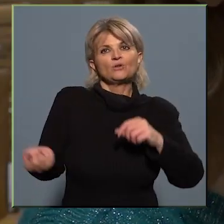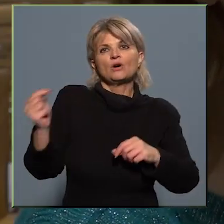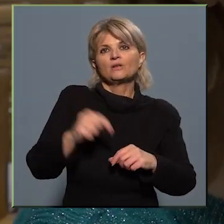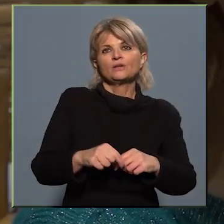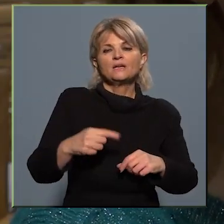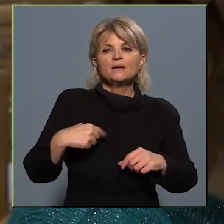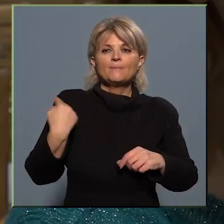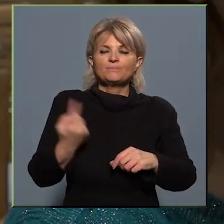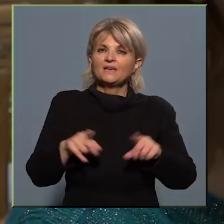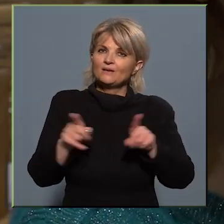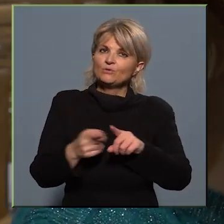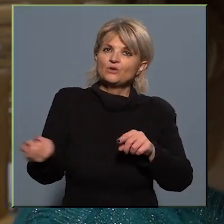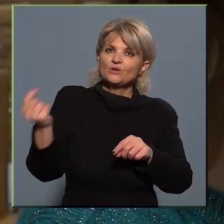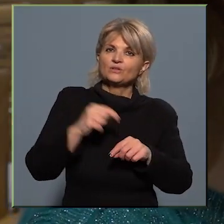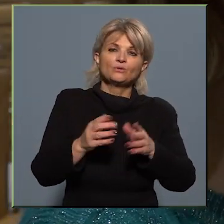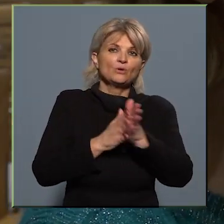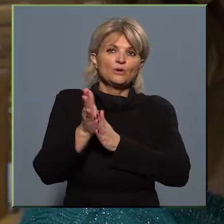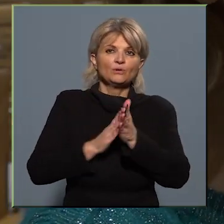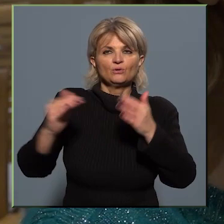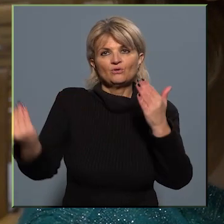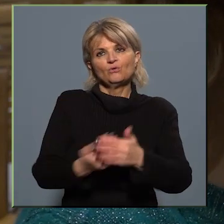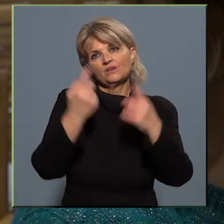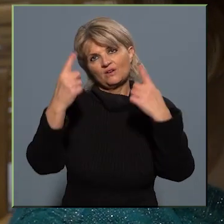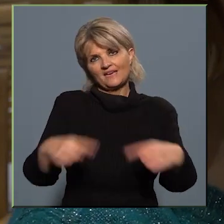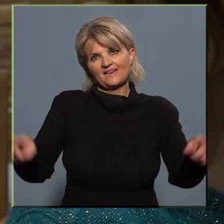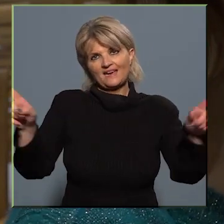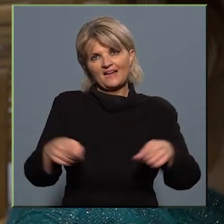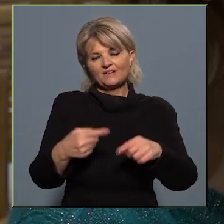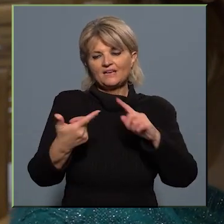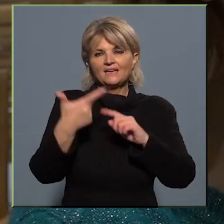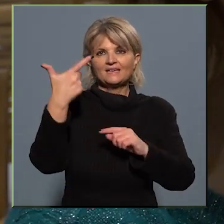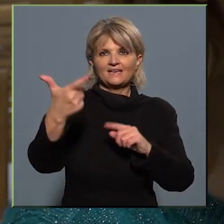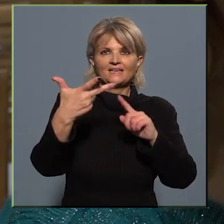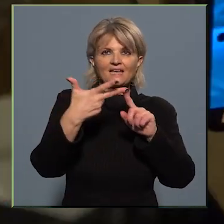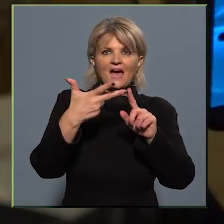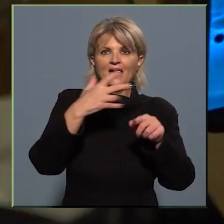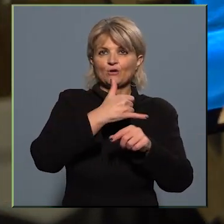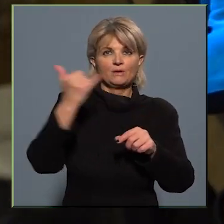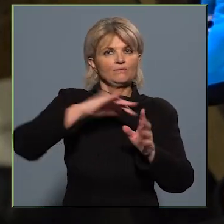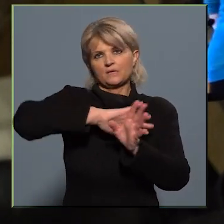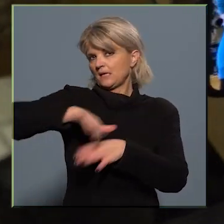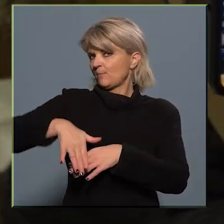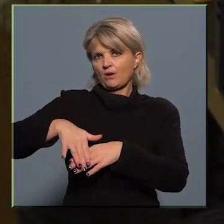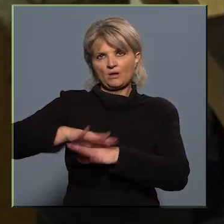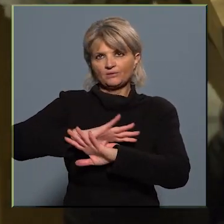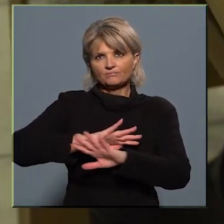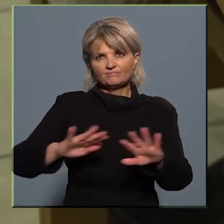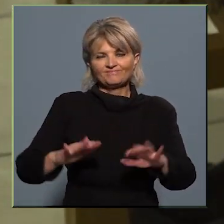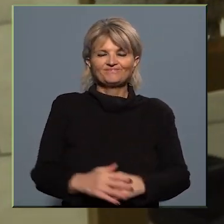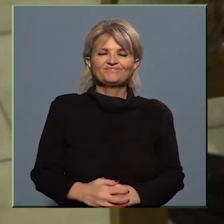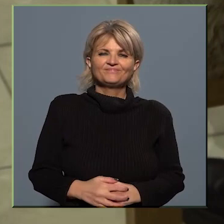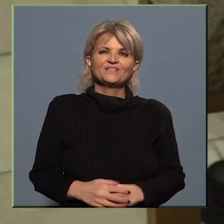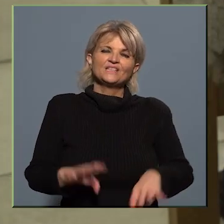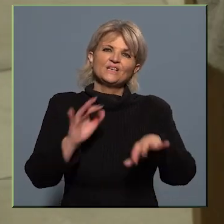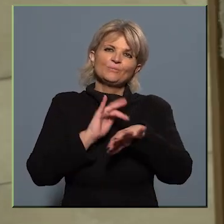nagyon örülünk, hogy újra énekelhetünk, mert ugye azért 2-3 év kimaradt, és mi próbáltunk azért